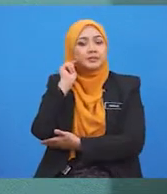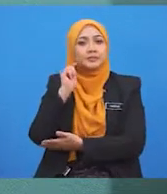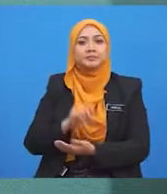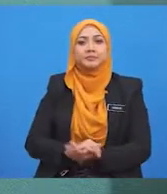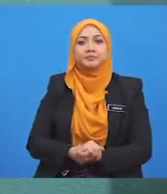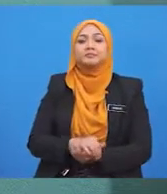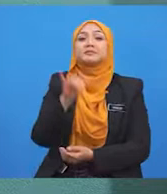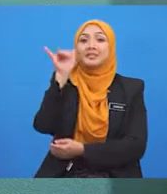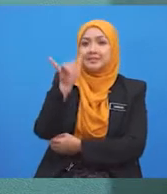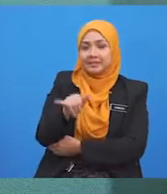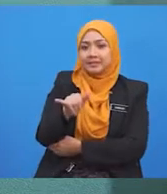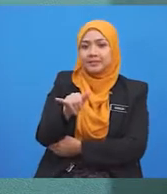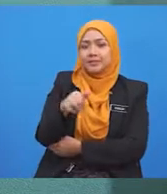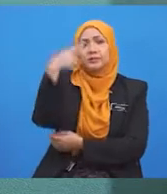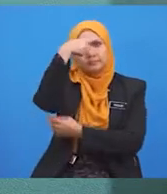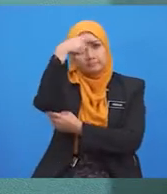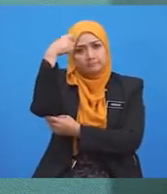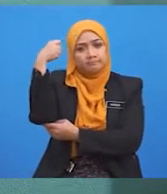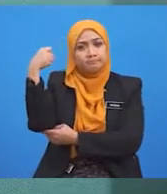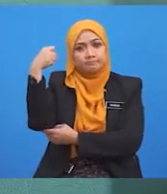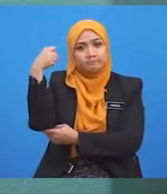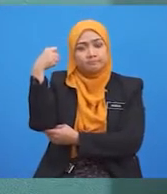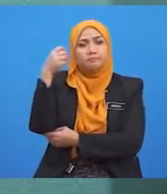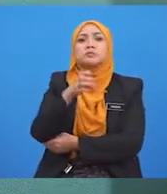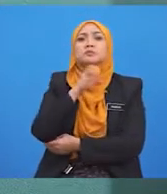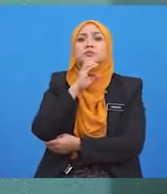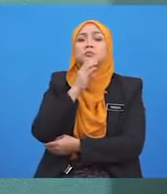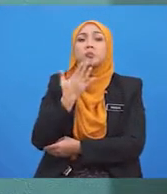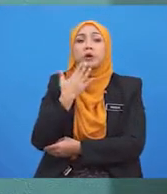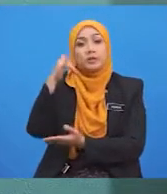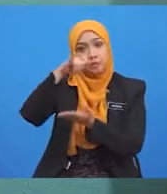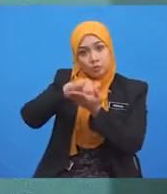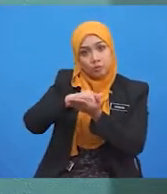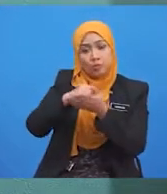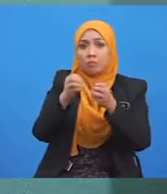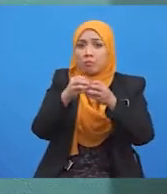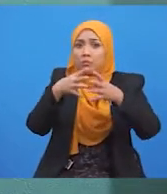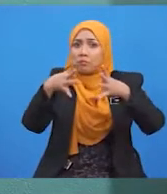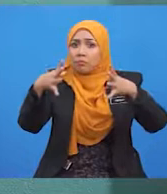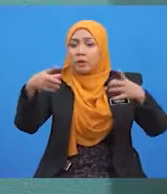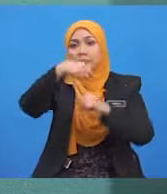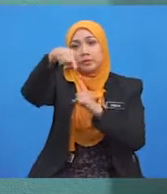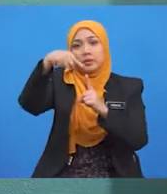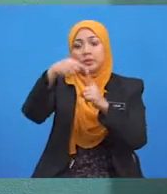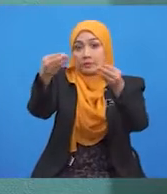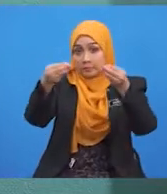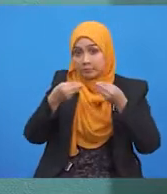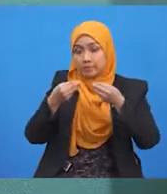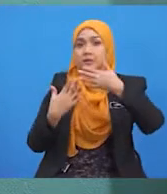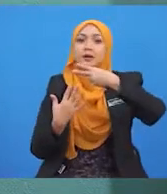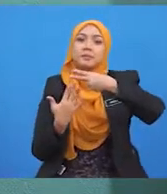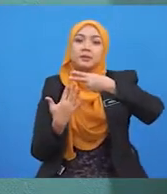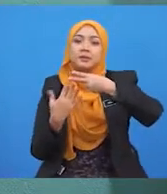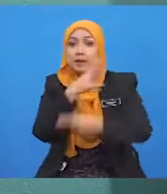ya Ini kerana cecair berwarna itu mengembang apabila menerima HB